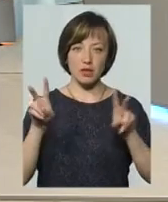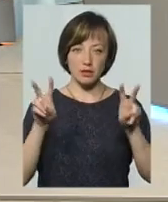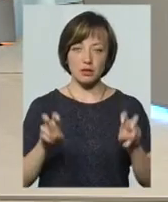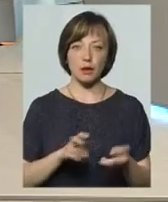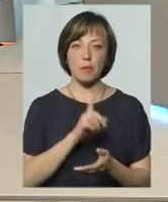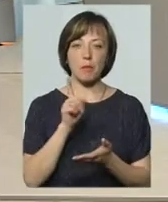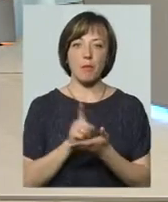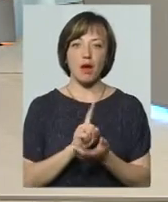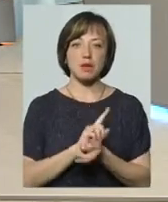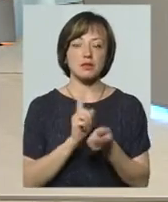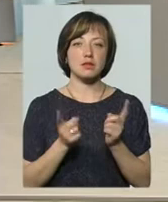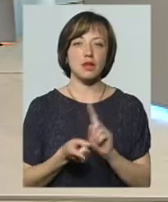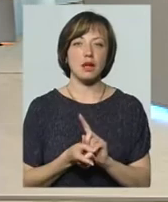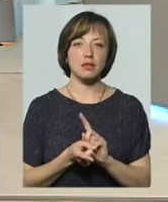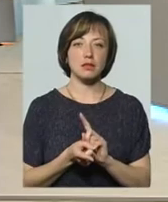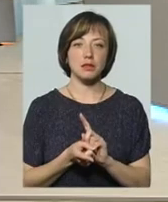має стати